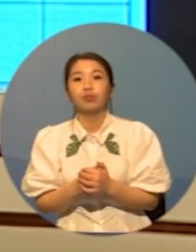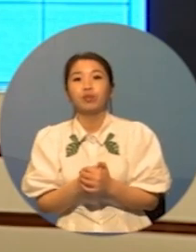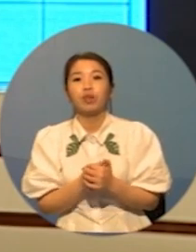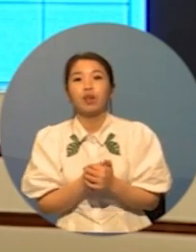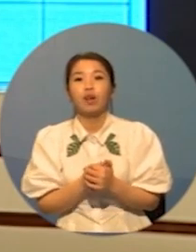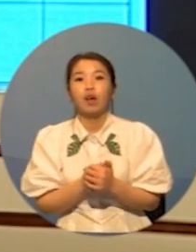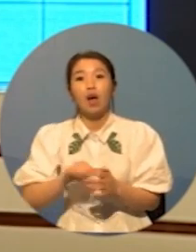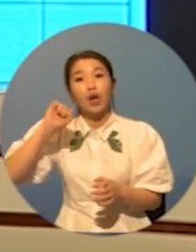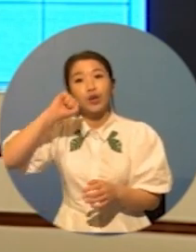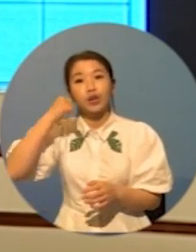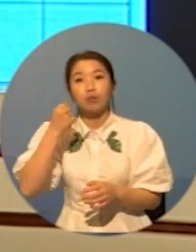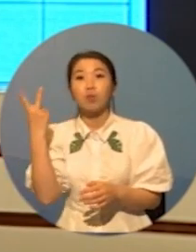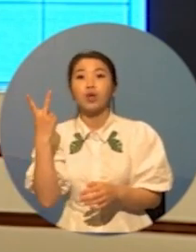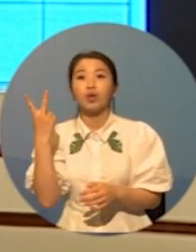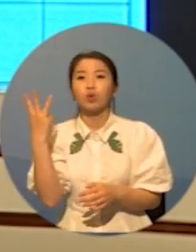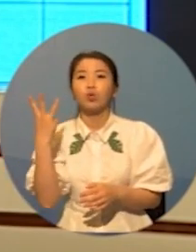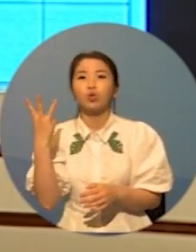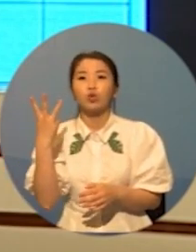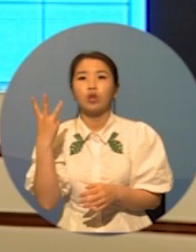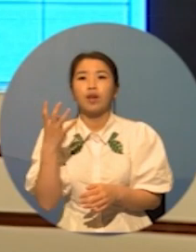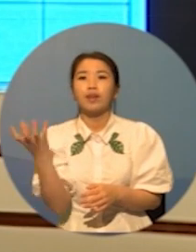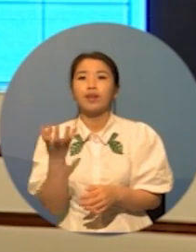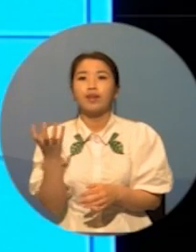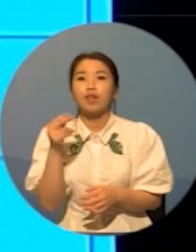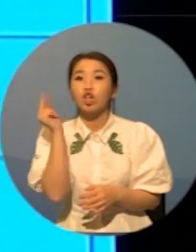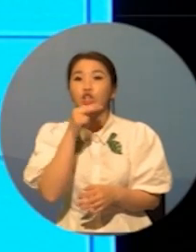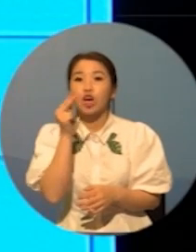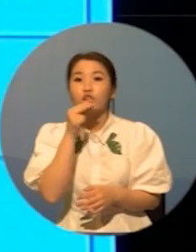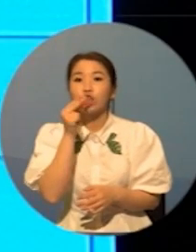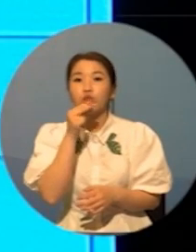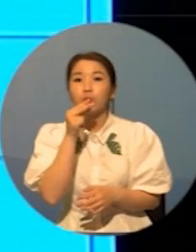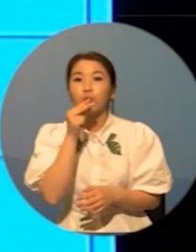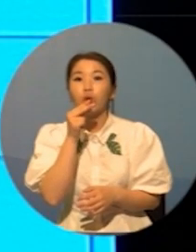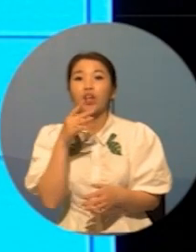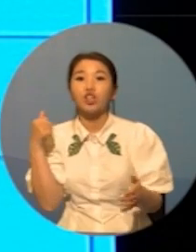Кемпір 2-3 кесе шай ішіп болғанша, Айхан үндемеді.